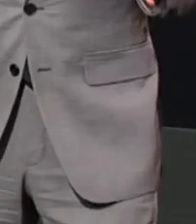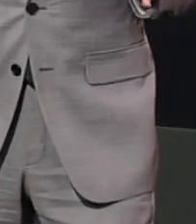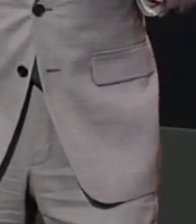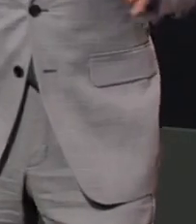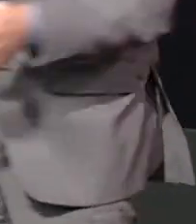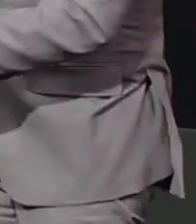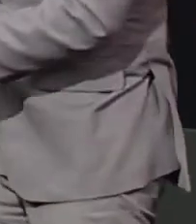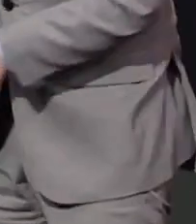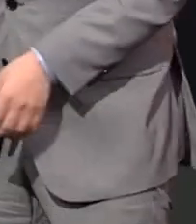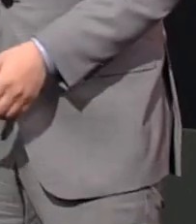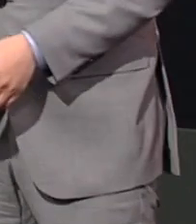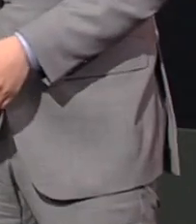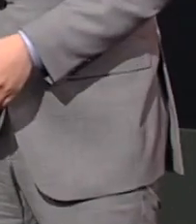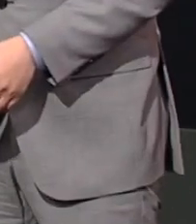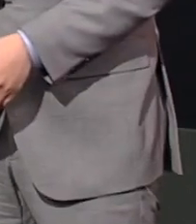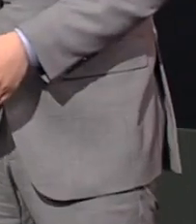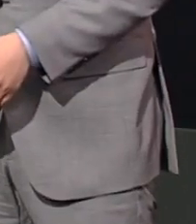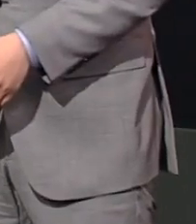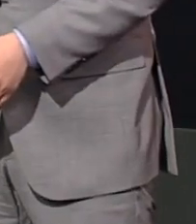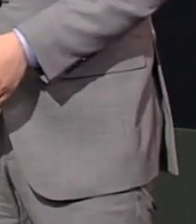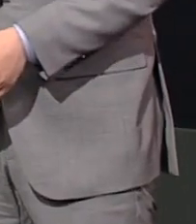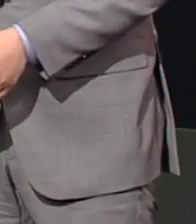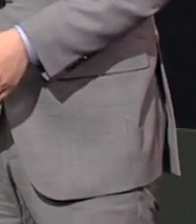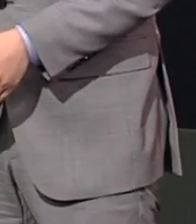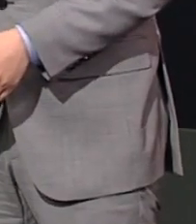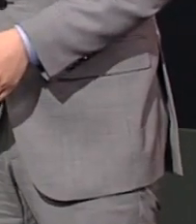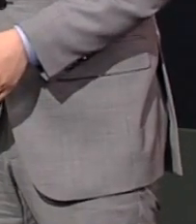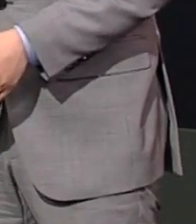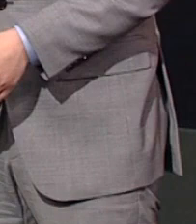아직 안 끝났습니다 이거 눌러주세요